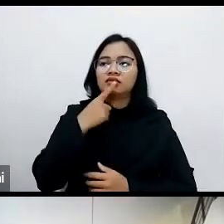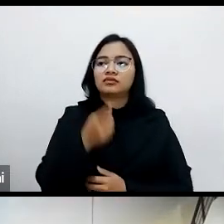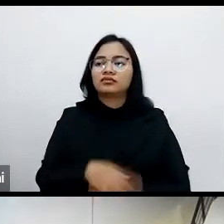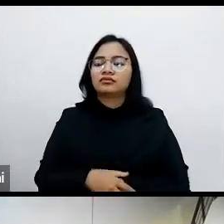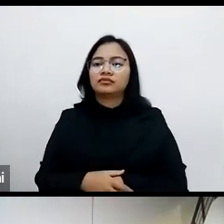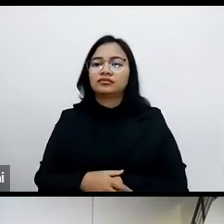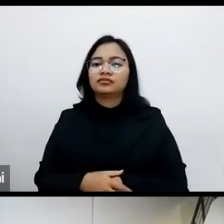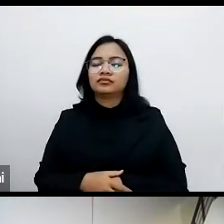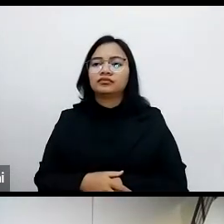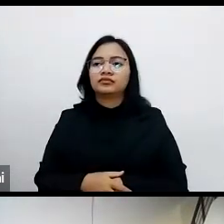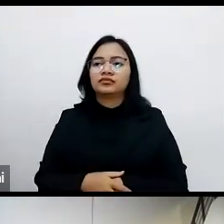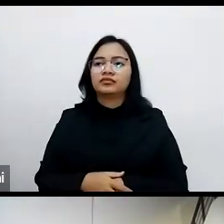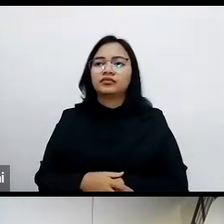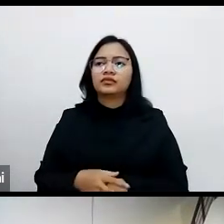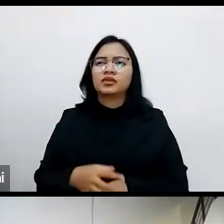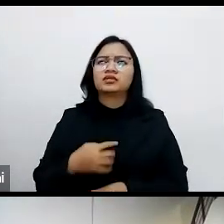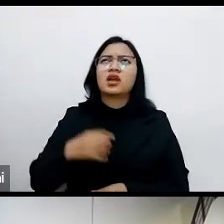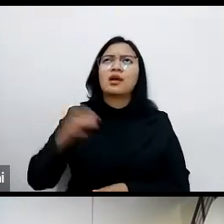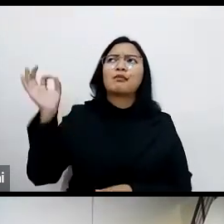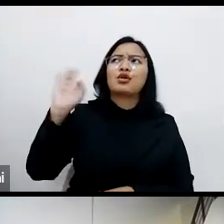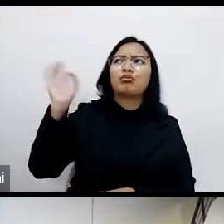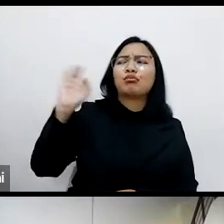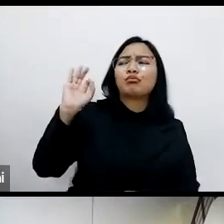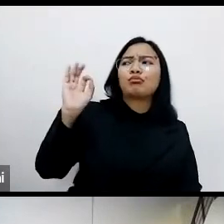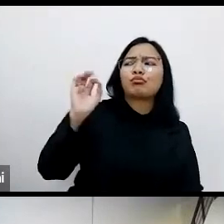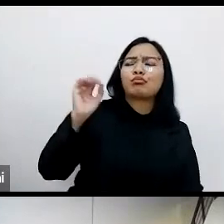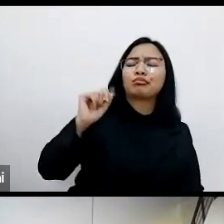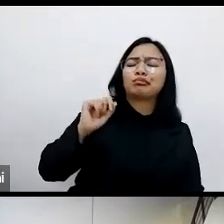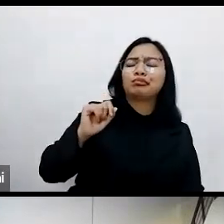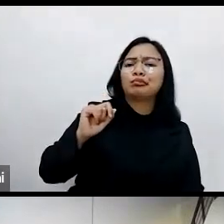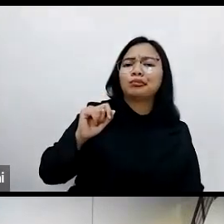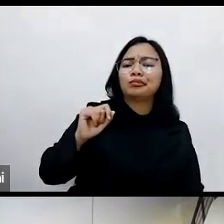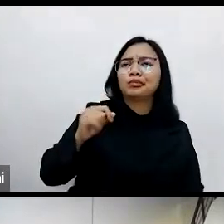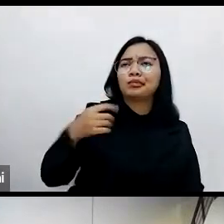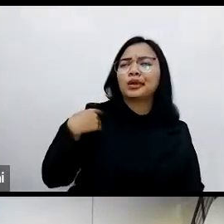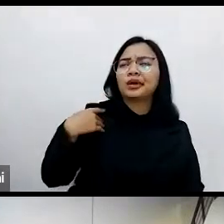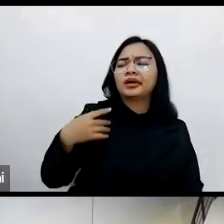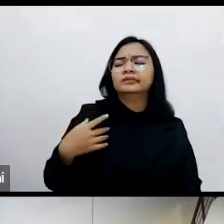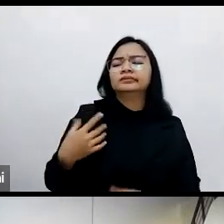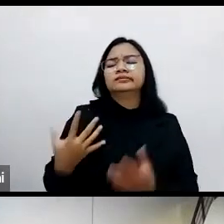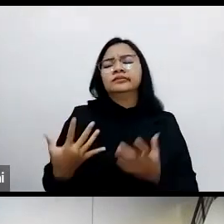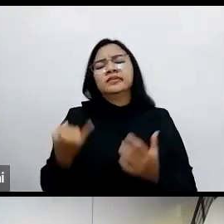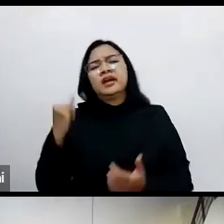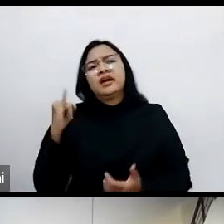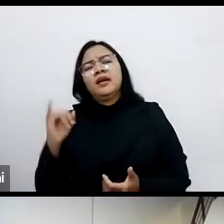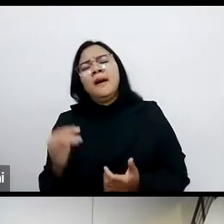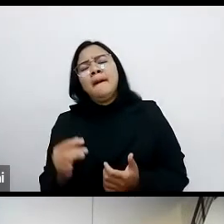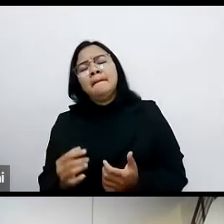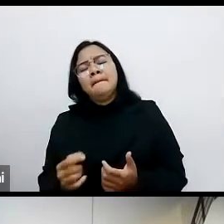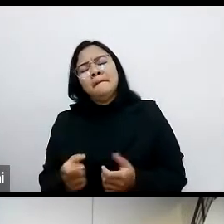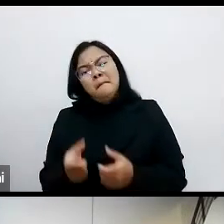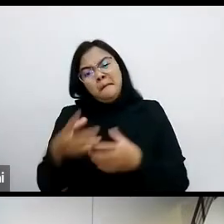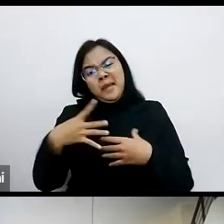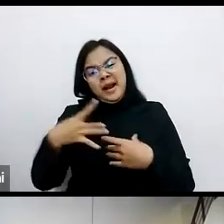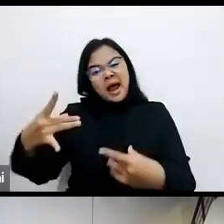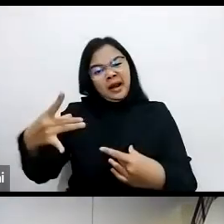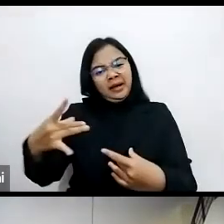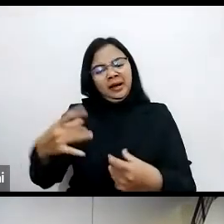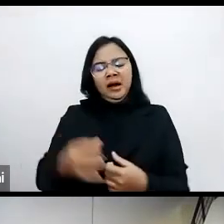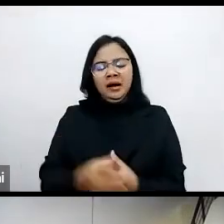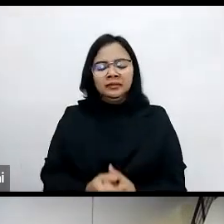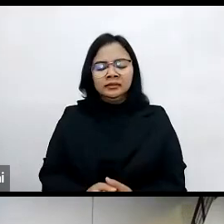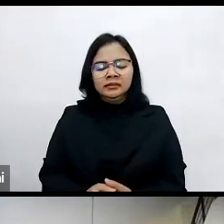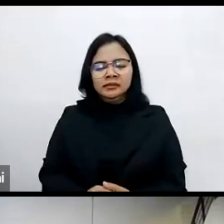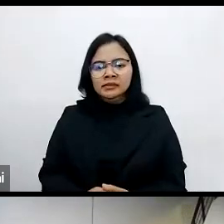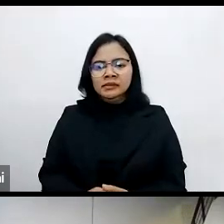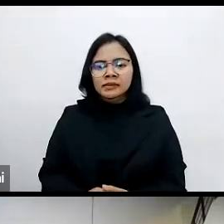saya kayaknya belum pernah ini ya, belum pernah ada sesuatu yang cukup menarik untuk ini apa,